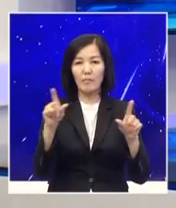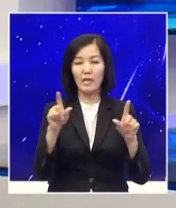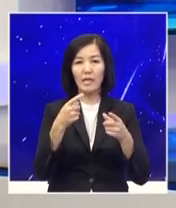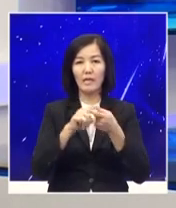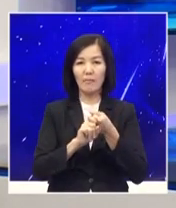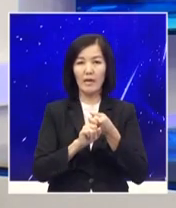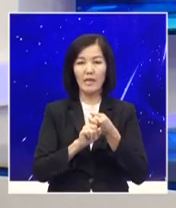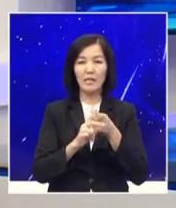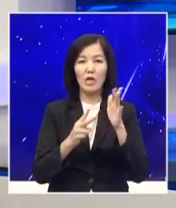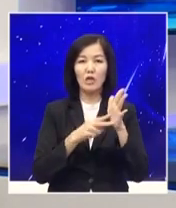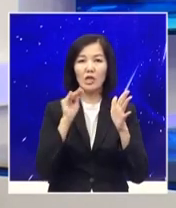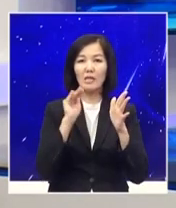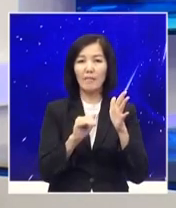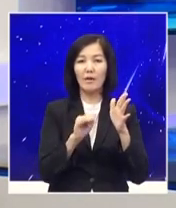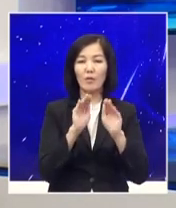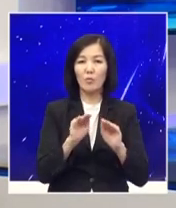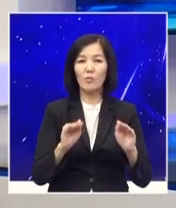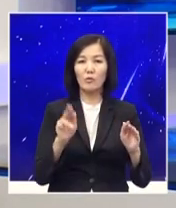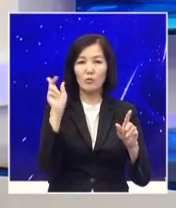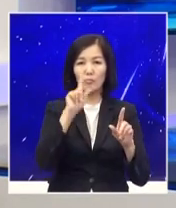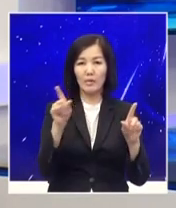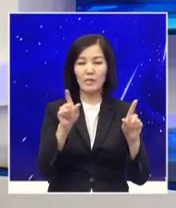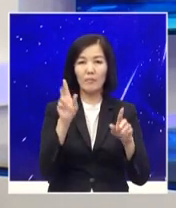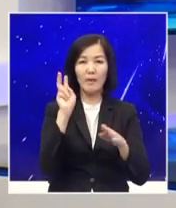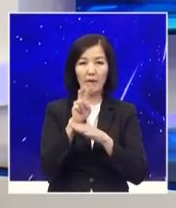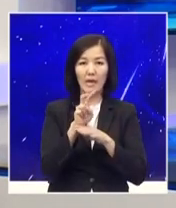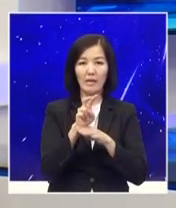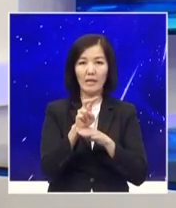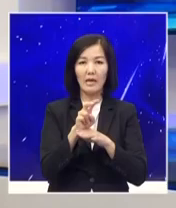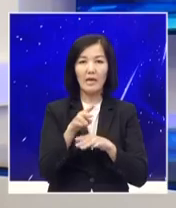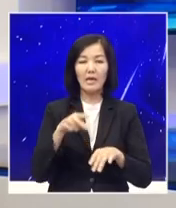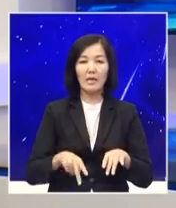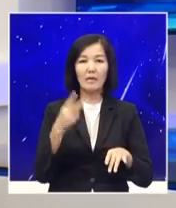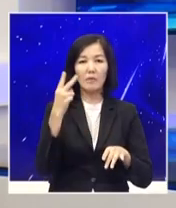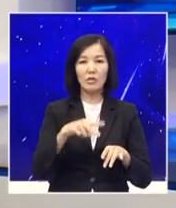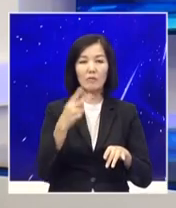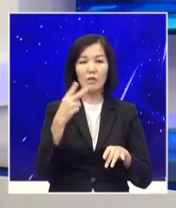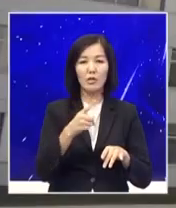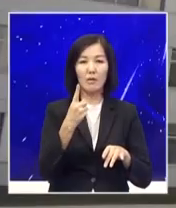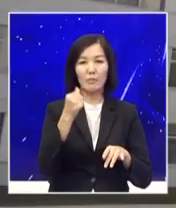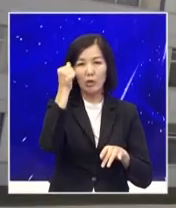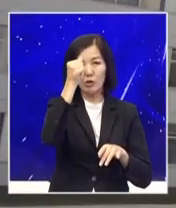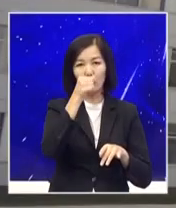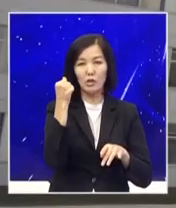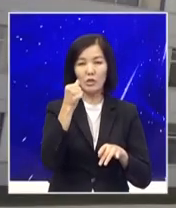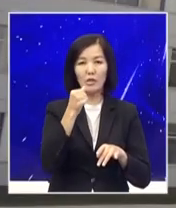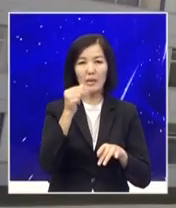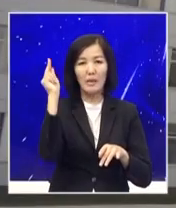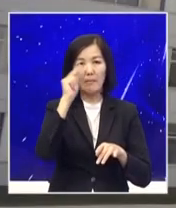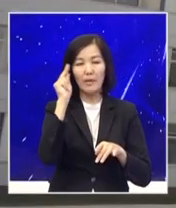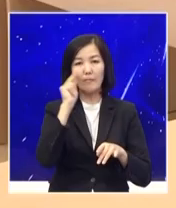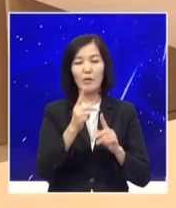қатысты. Яғни 7000-ға тарта оқушы мектепке барады. Осы орайда 2020-2021 оқу жылы білім беру